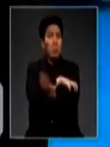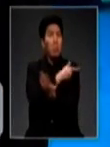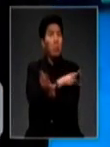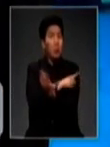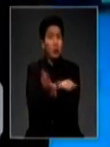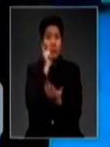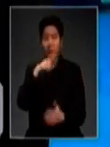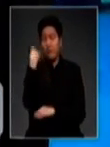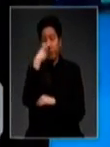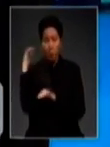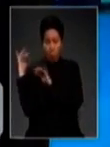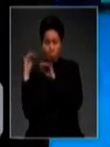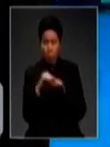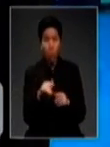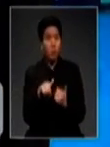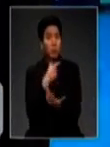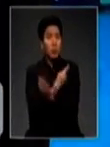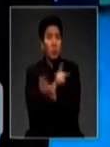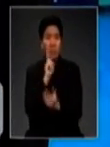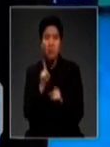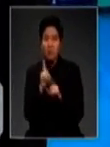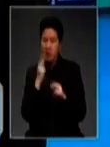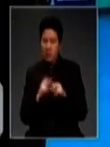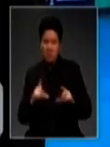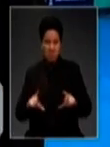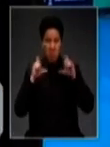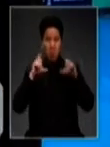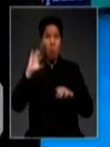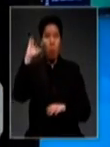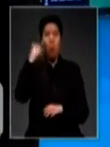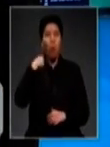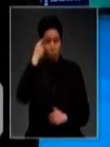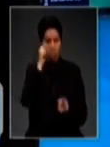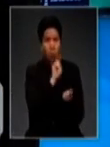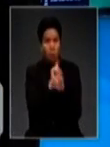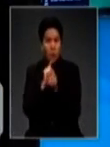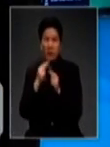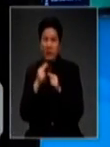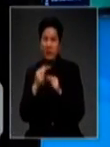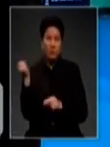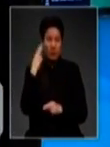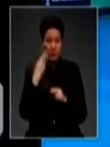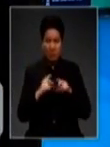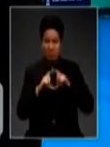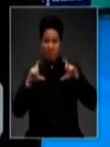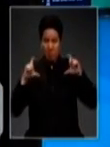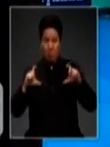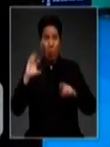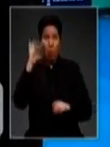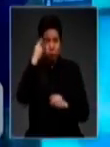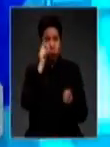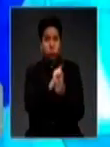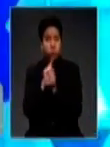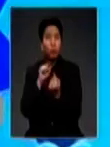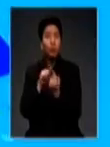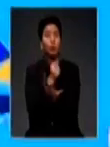งเป็นตราหรือเป็นยี่ห้อระดับโลกอยู่แล้วนะไม่ต้องโฆษณาคนก็รู้จักกันทั่วโลกนะครับ